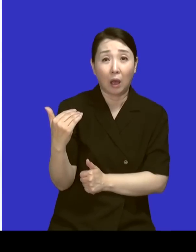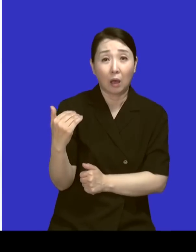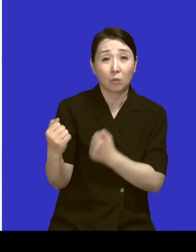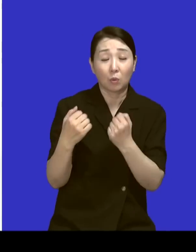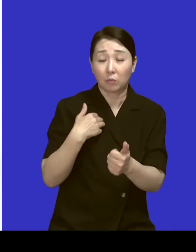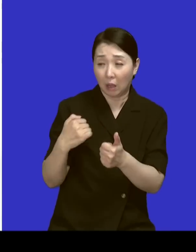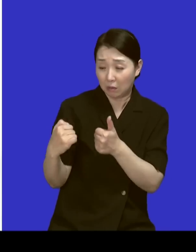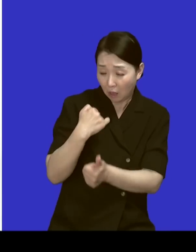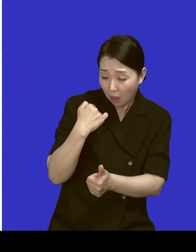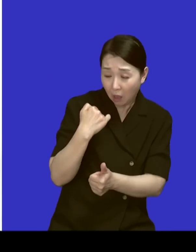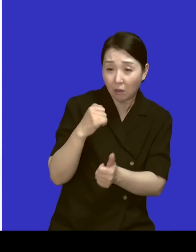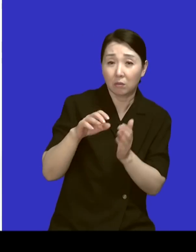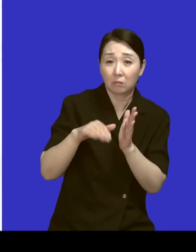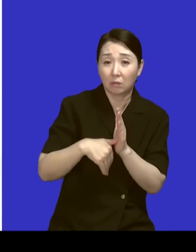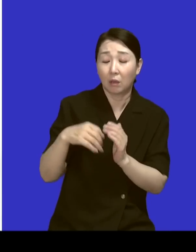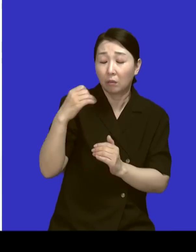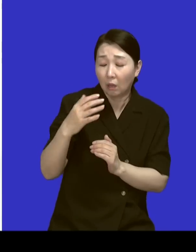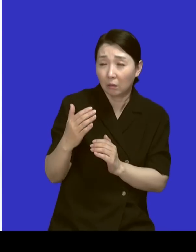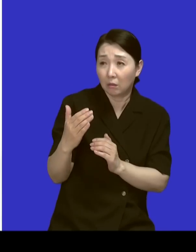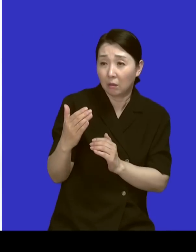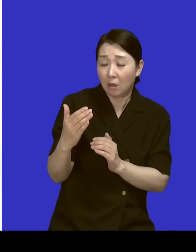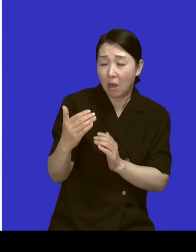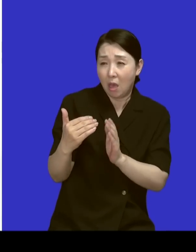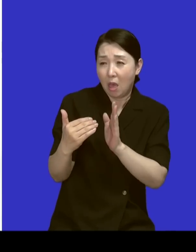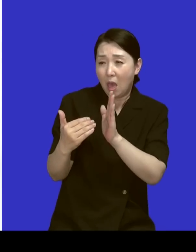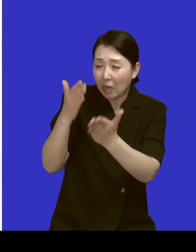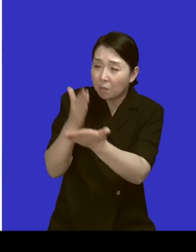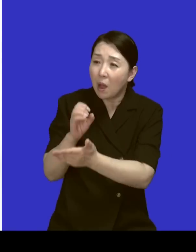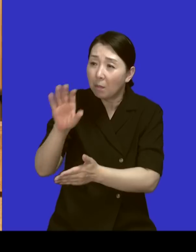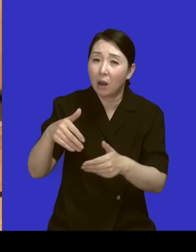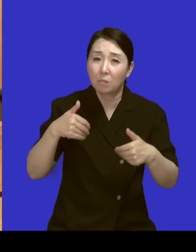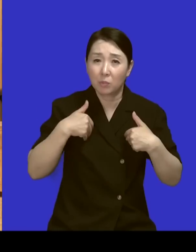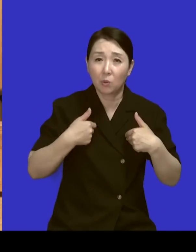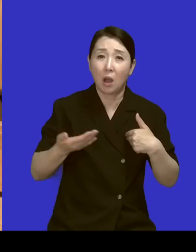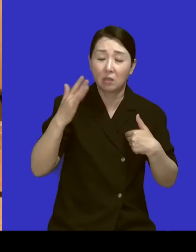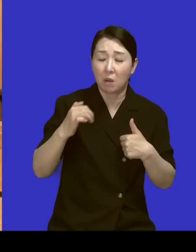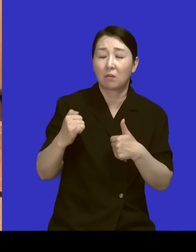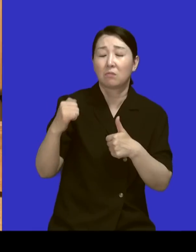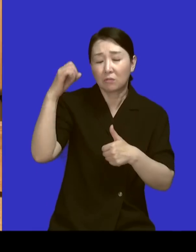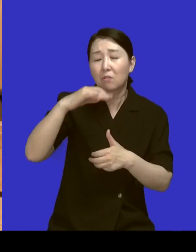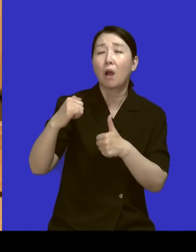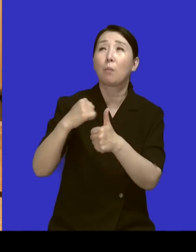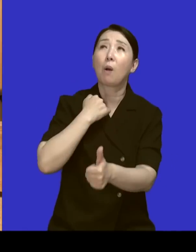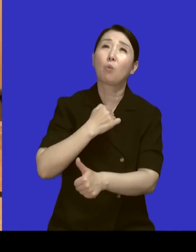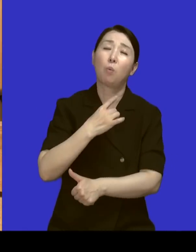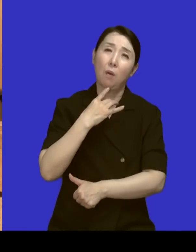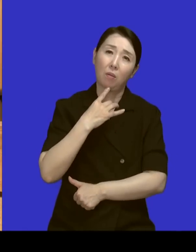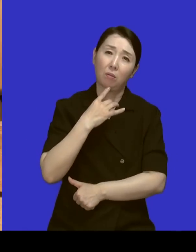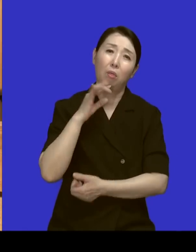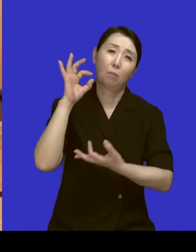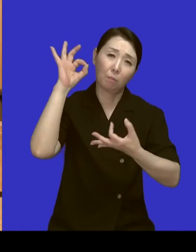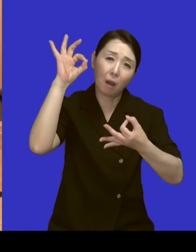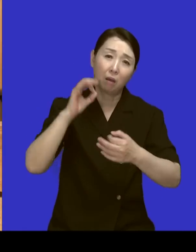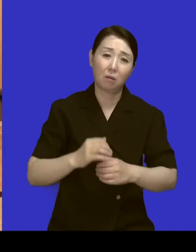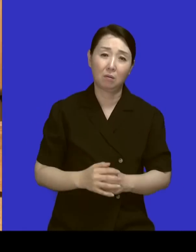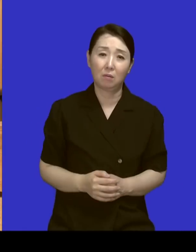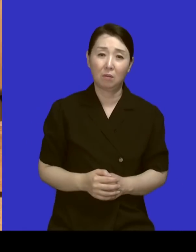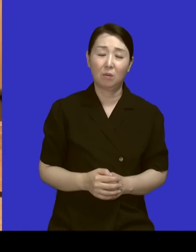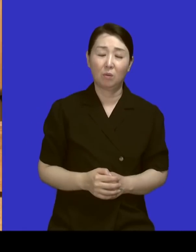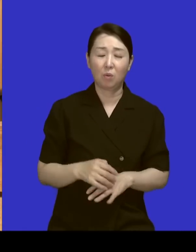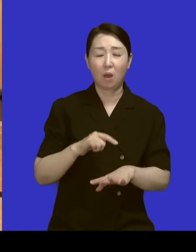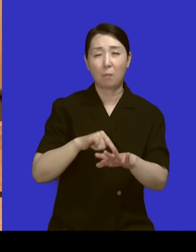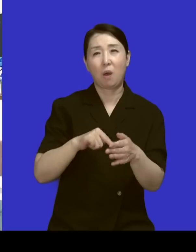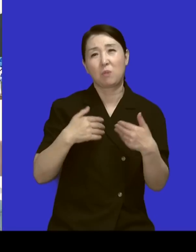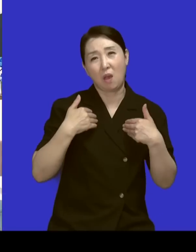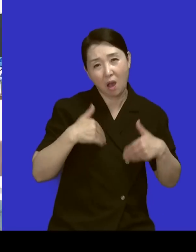절 때리면은 예. 저는 대항을 해야 되는데 그러지 못하고 맞고만 있었어요. 덩치도 좀 좋으신데. 그러니까 마음이 너무 기가 예, 죽어가지고